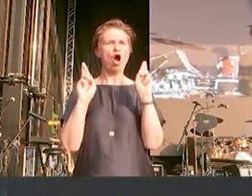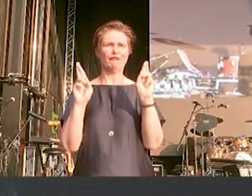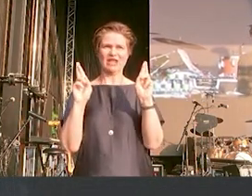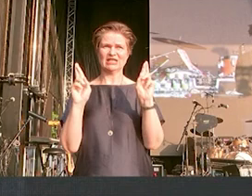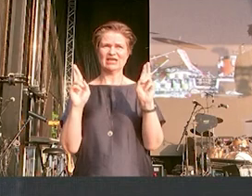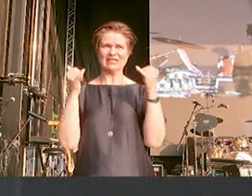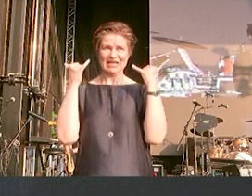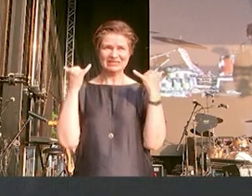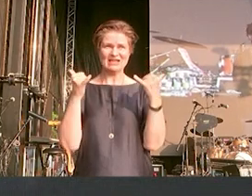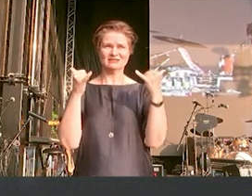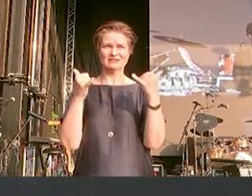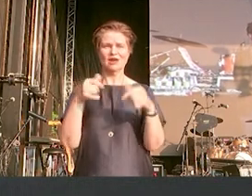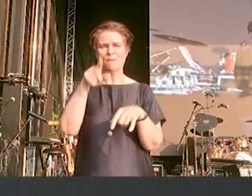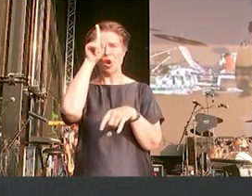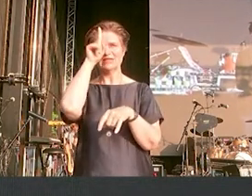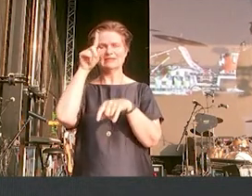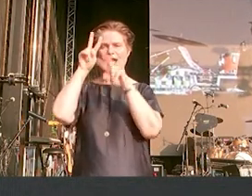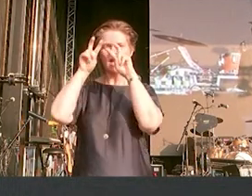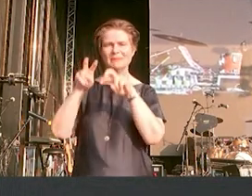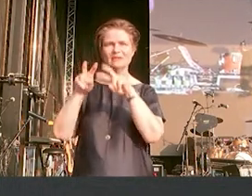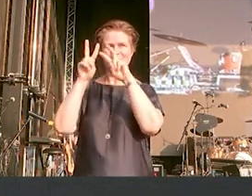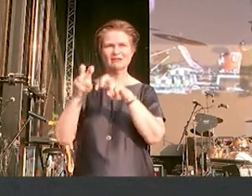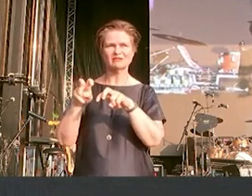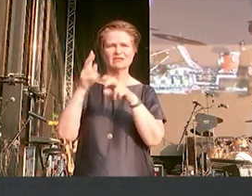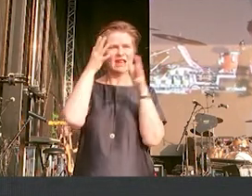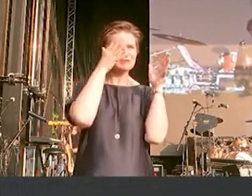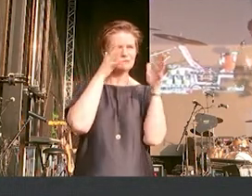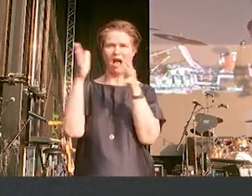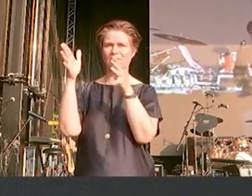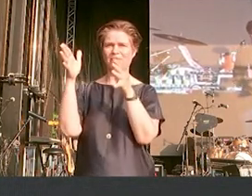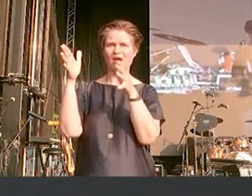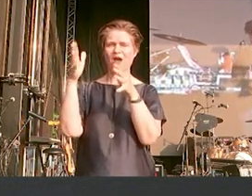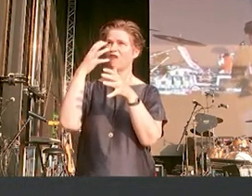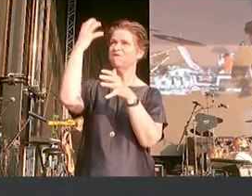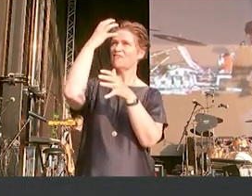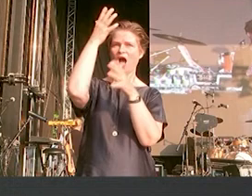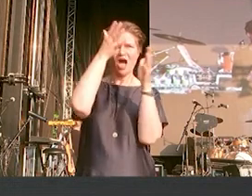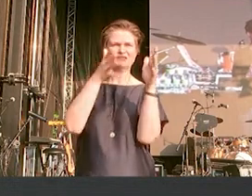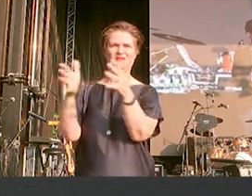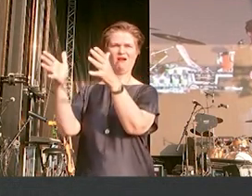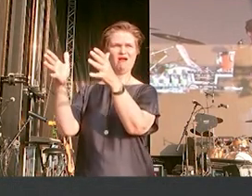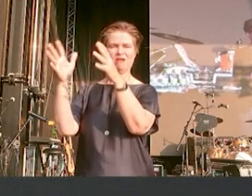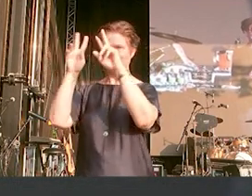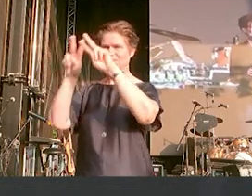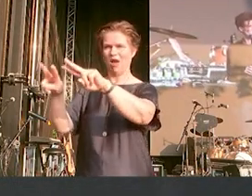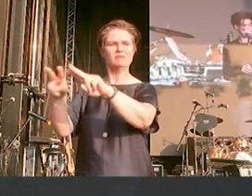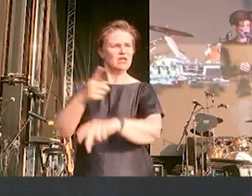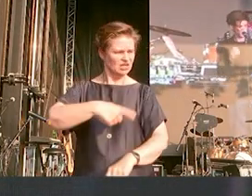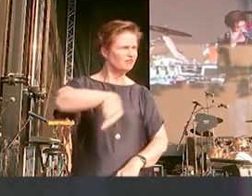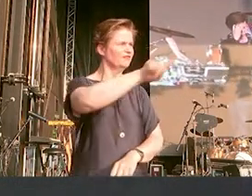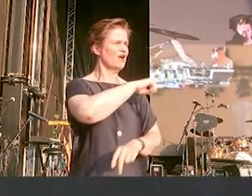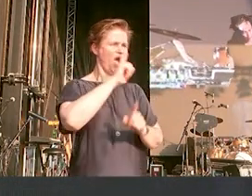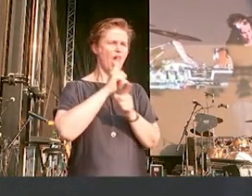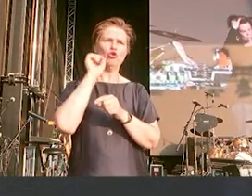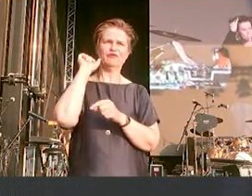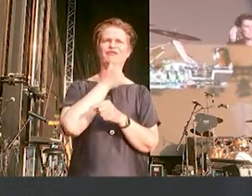die Ermittlungsbehörden sind, die sich um die Fanatiker kümmern, dann können wir uns auch wieder dem widmen, worauf es